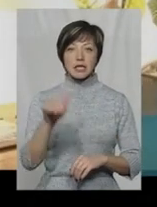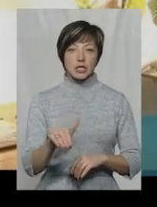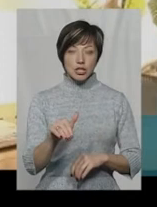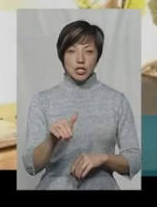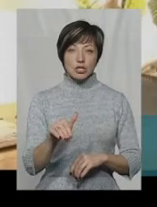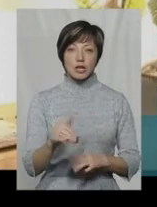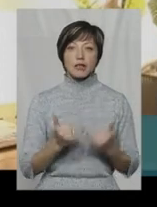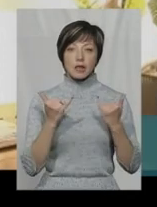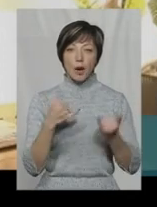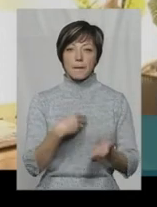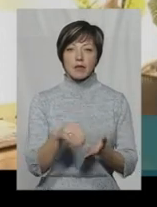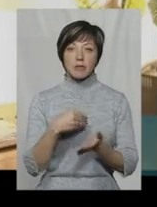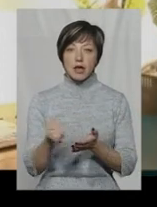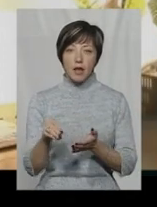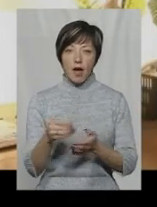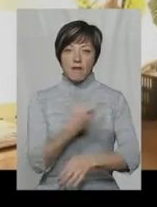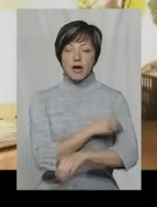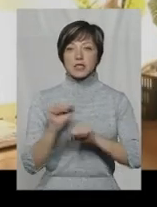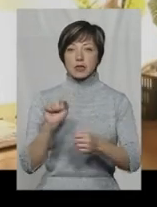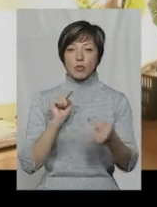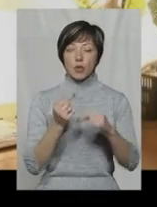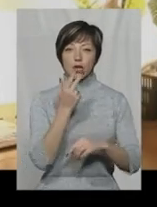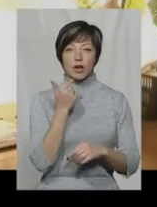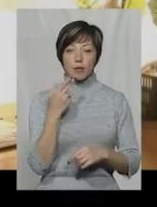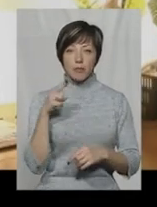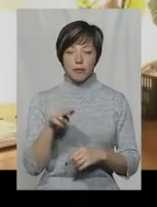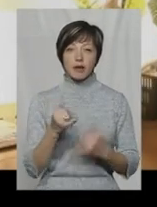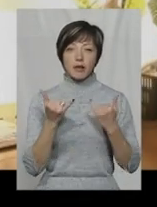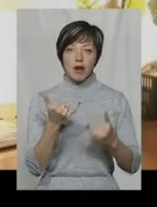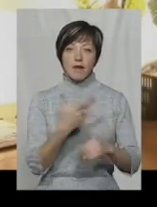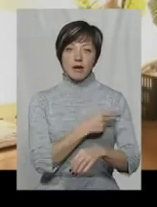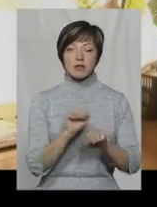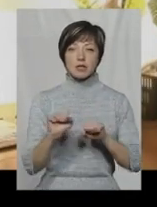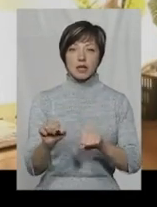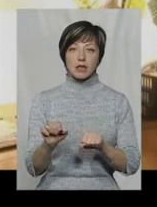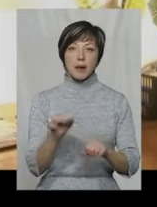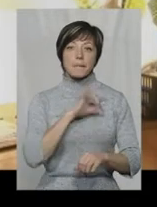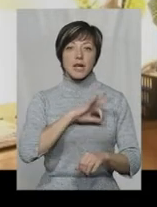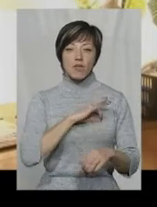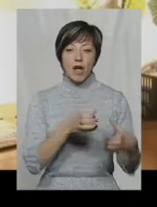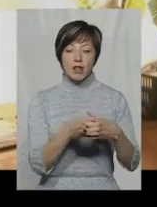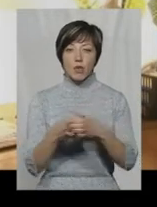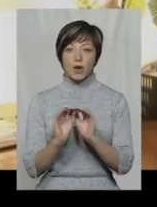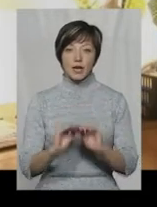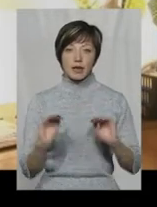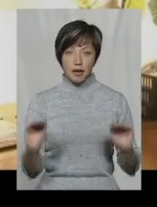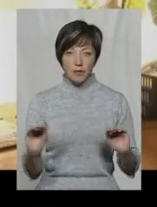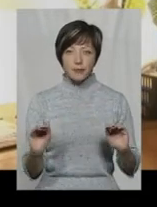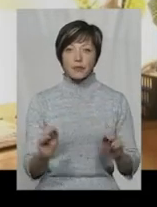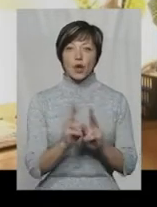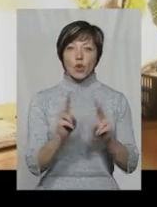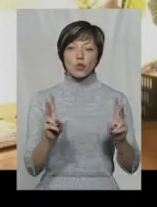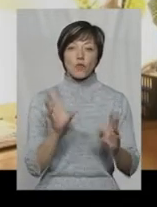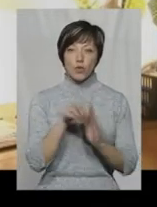тисяч для придбання вакцини проти грипу, для вакцинації пільгових категорій дітей. Хто